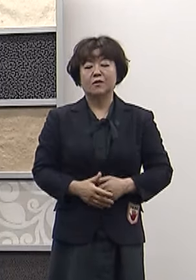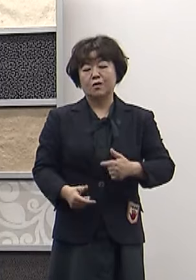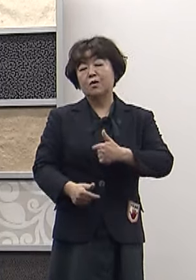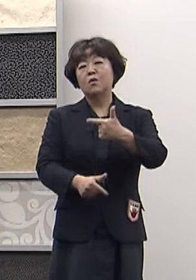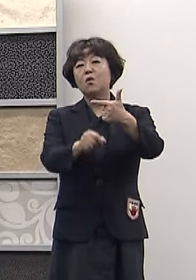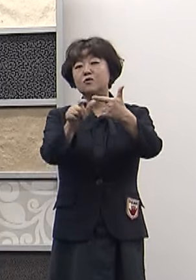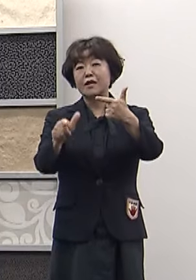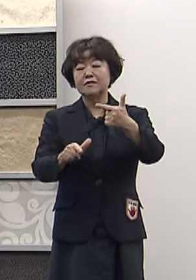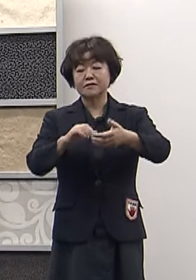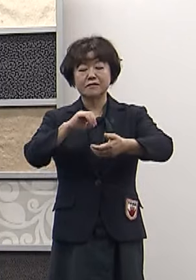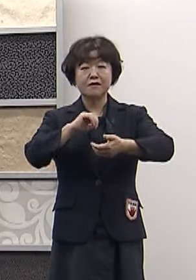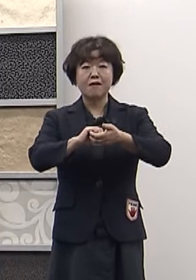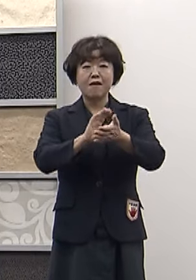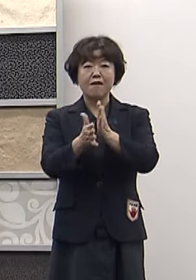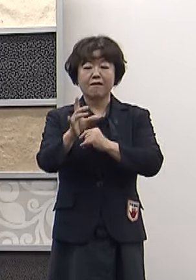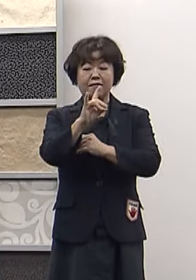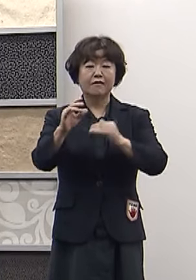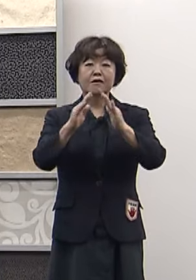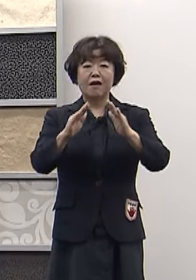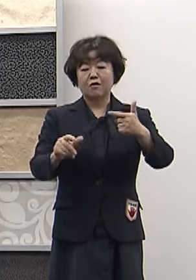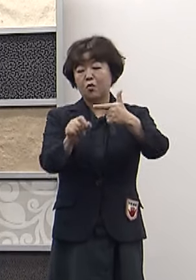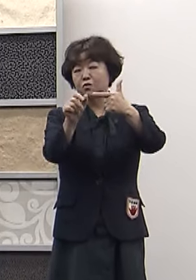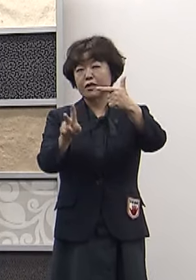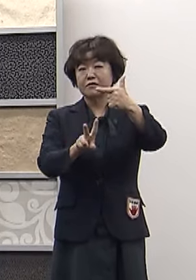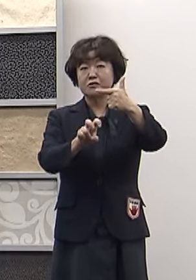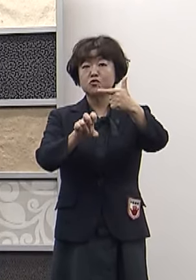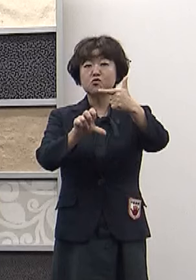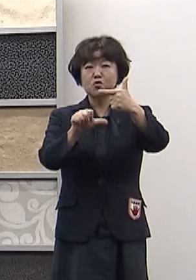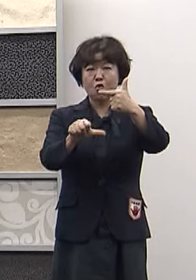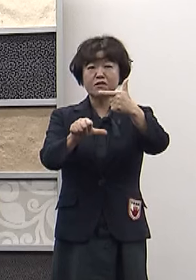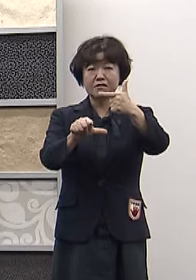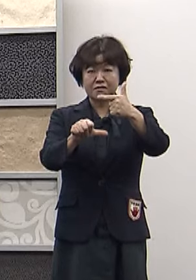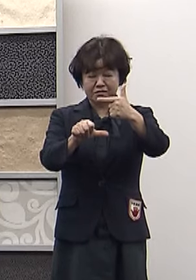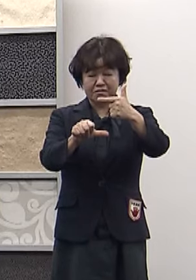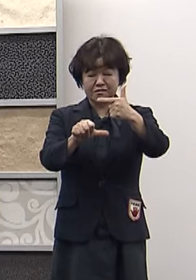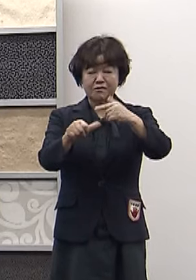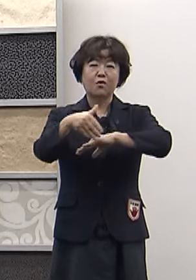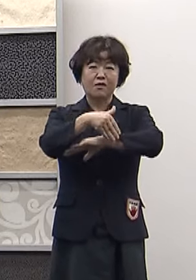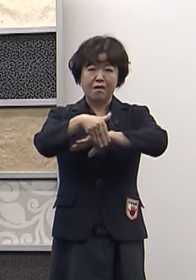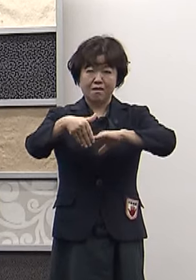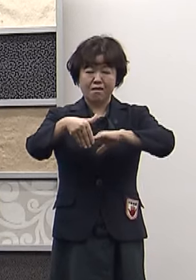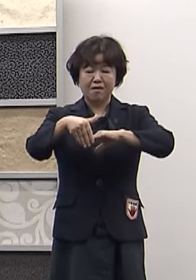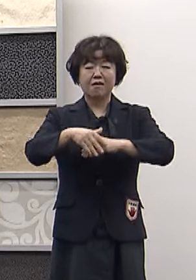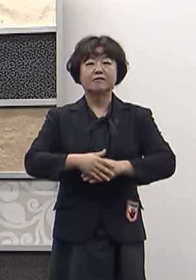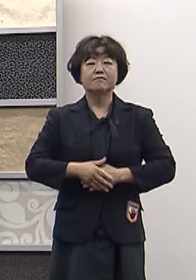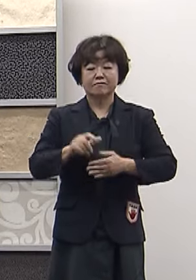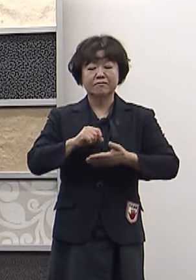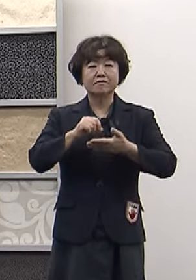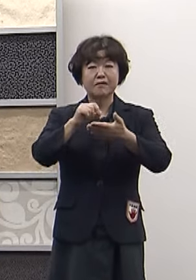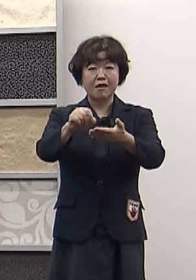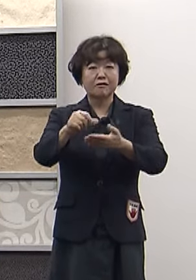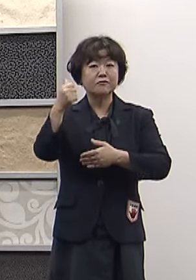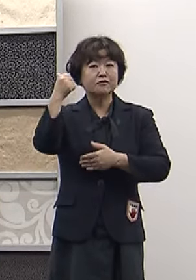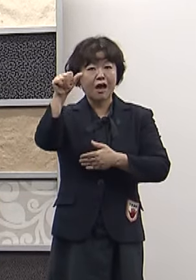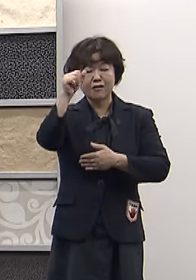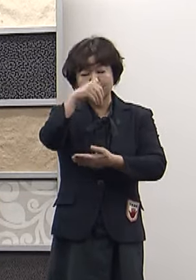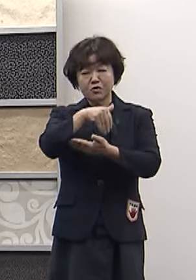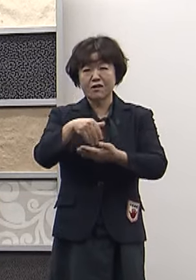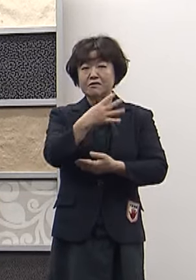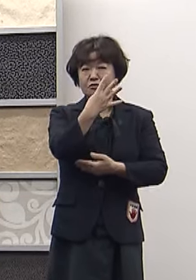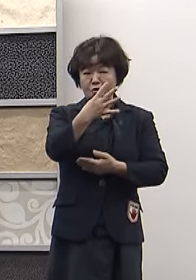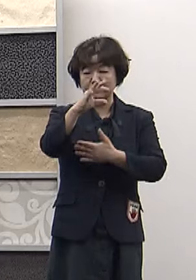定例県議会ですが、6月の25日に、召集を予定しております。提出案件、予算案4件、